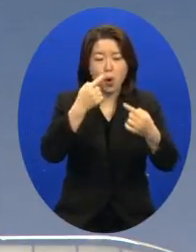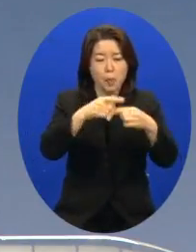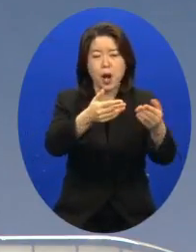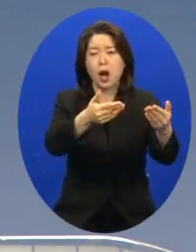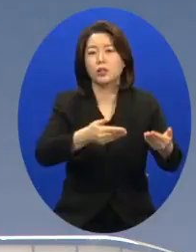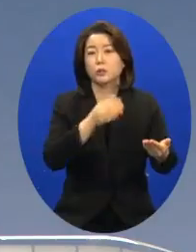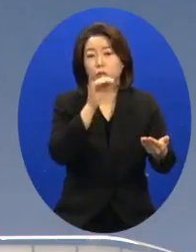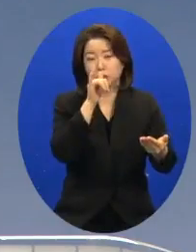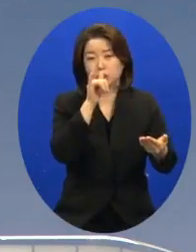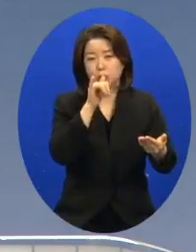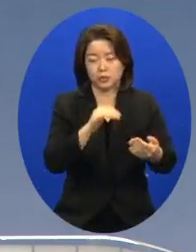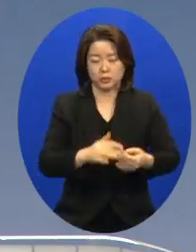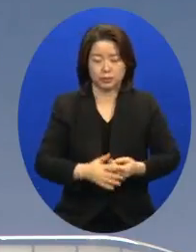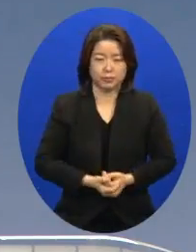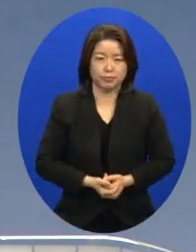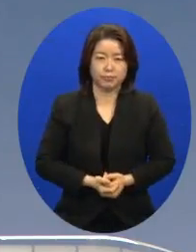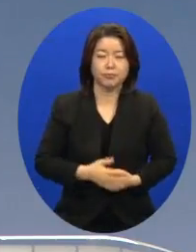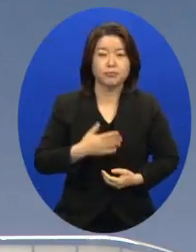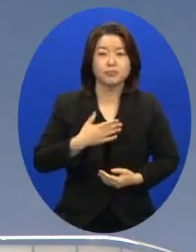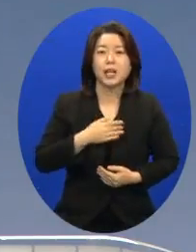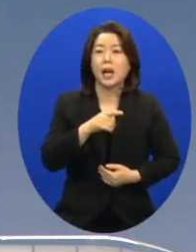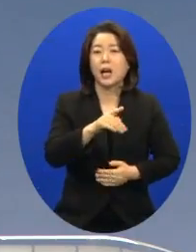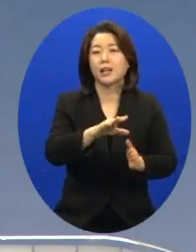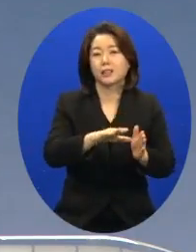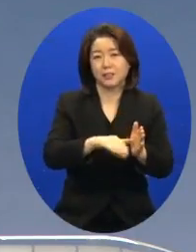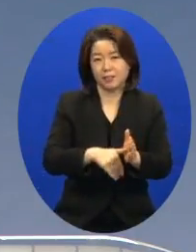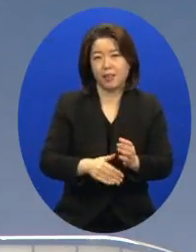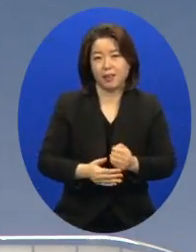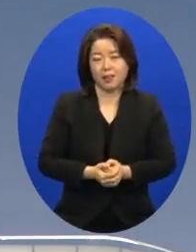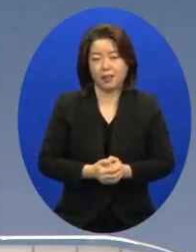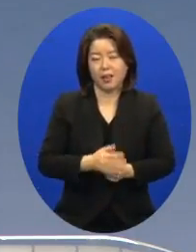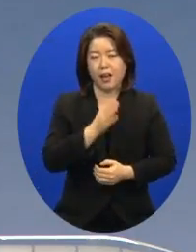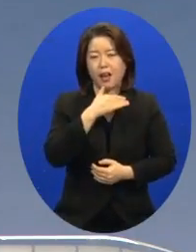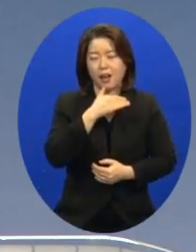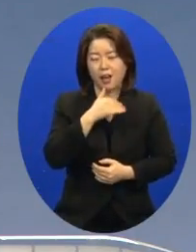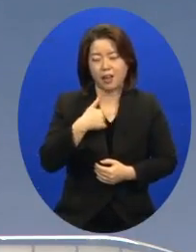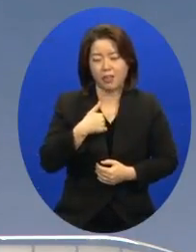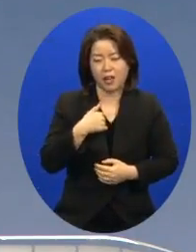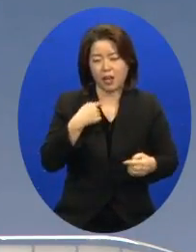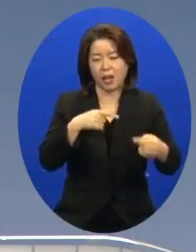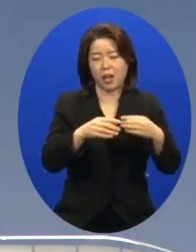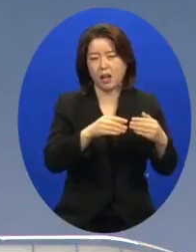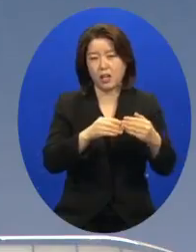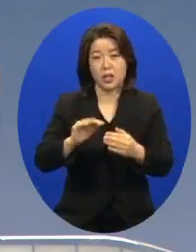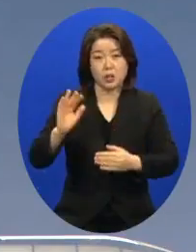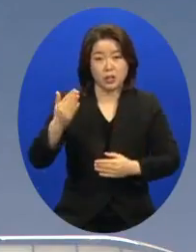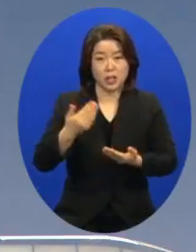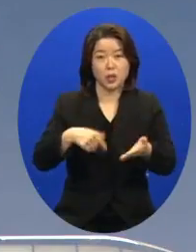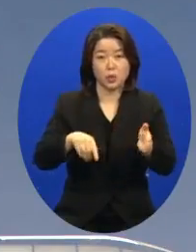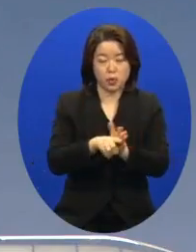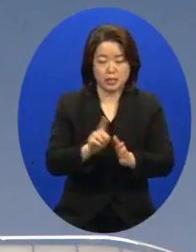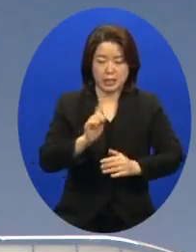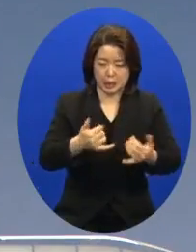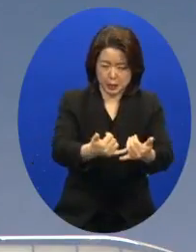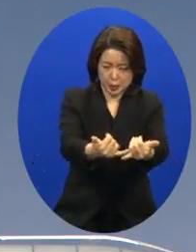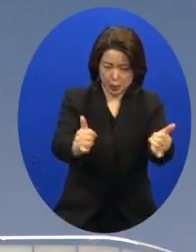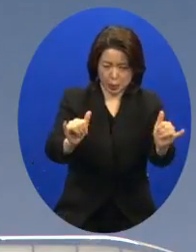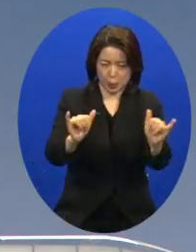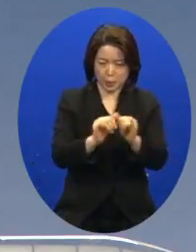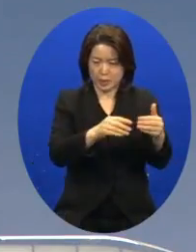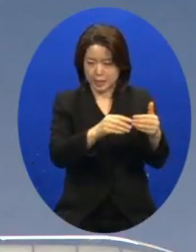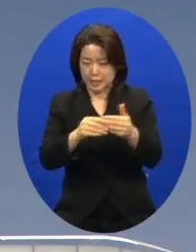하셨습니다 제가 그때 r 리더가 되려면 어떤 공동체를 이끌어